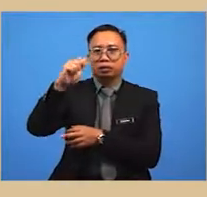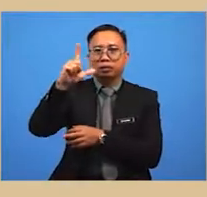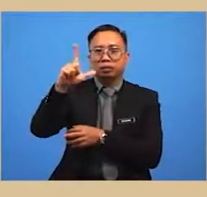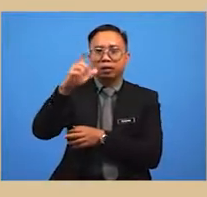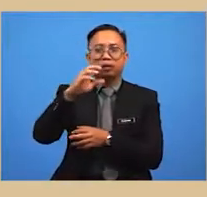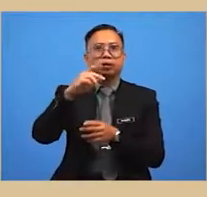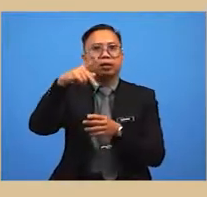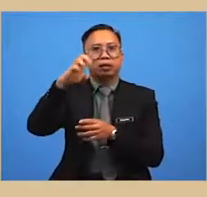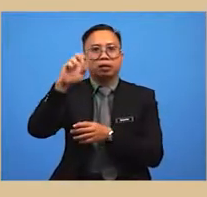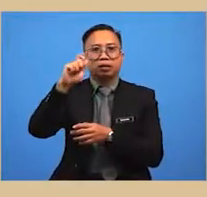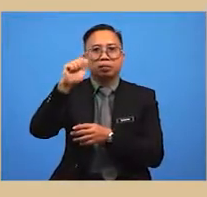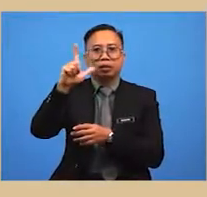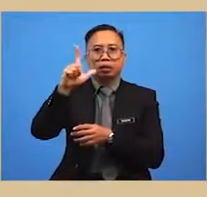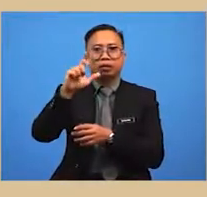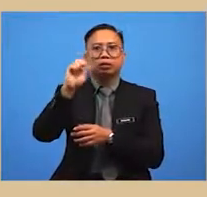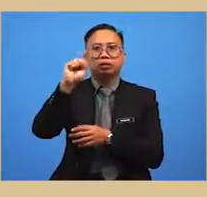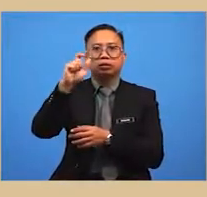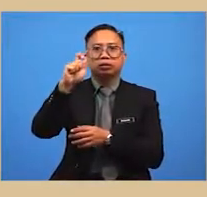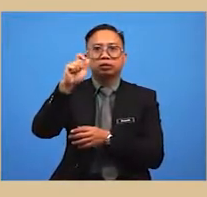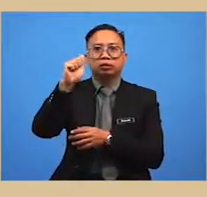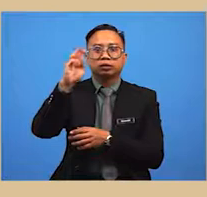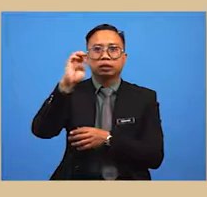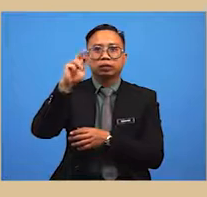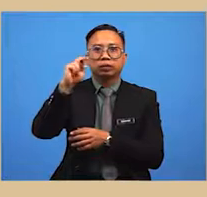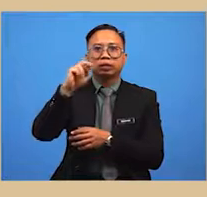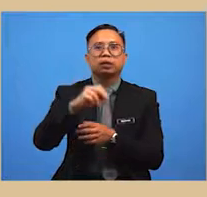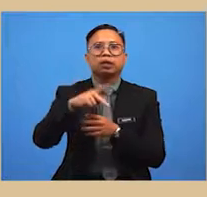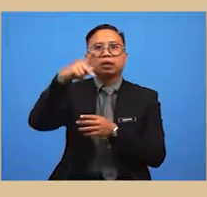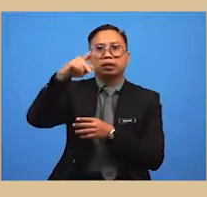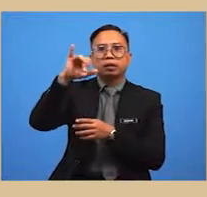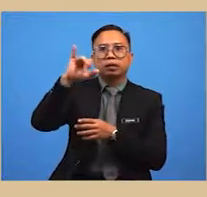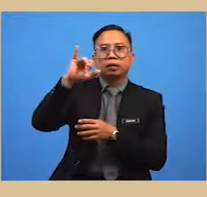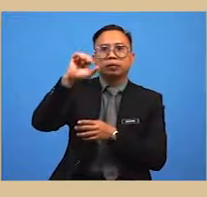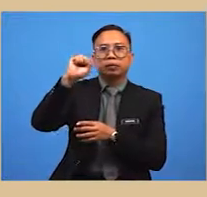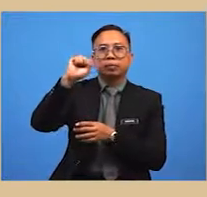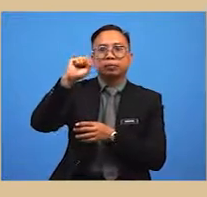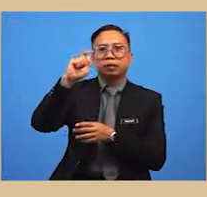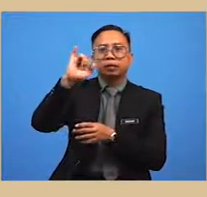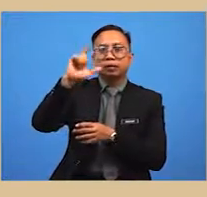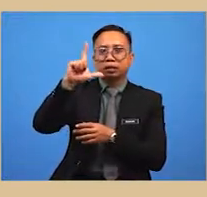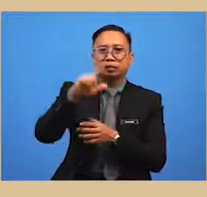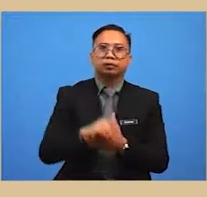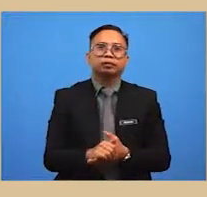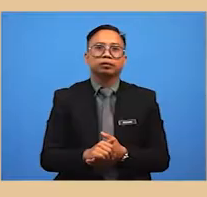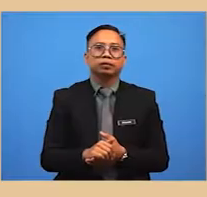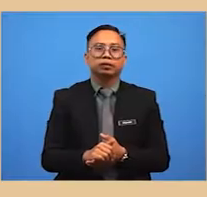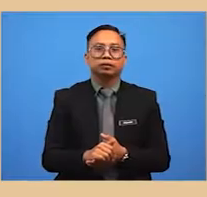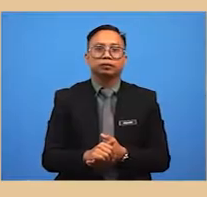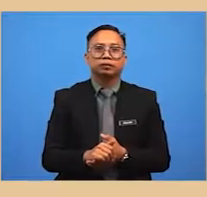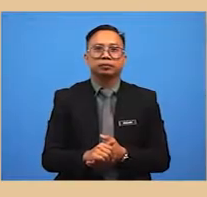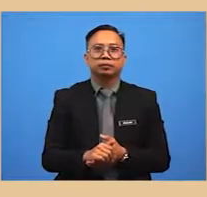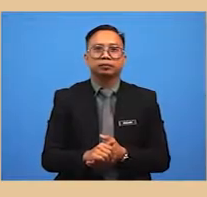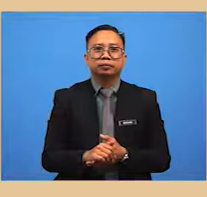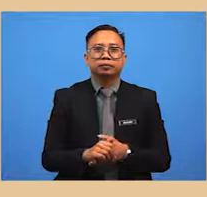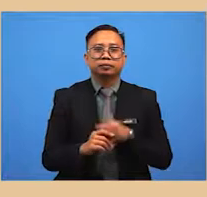petal, stamen dan pistil atau dikenali sebagai kapel.